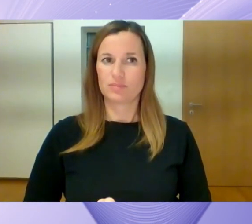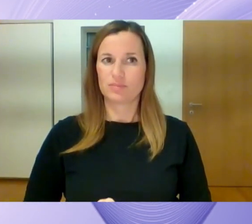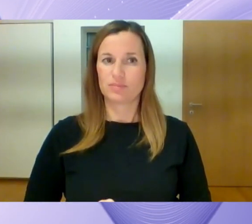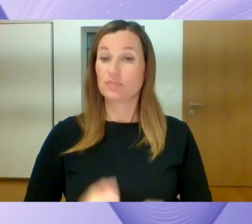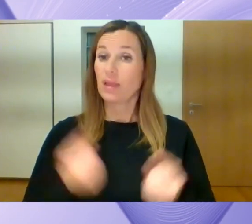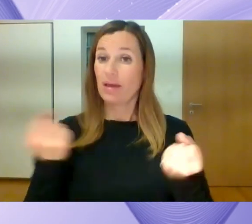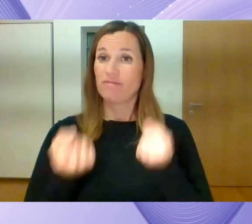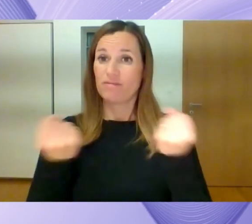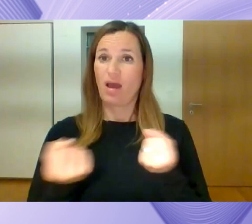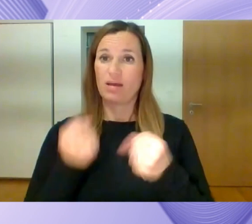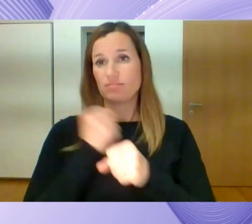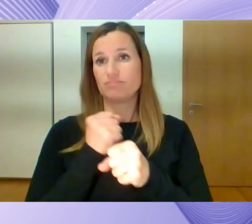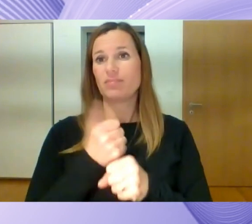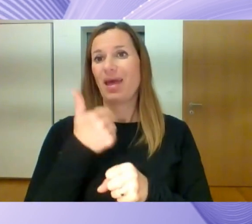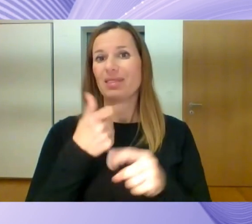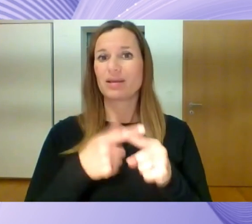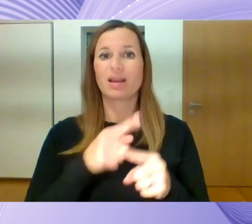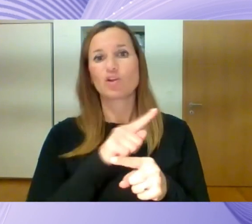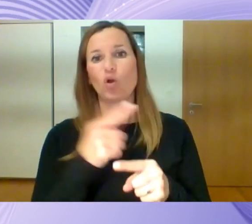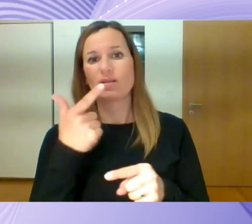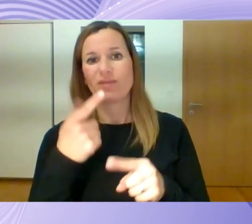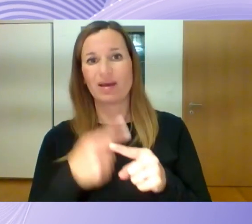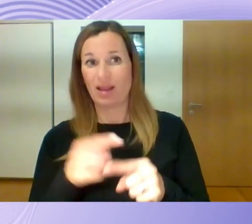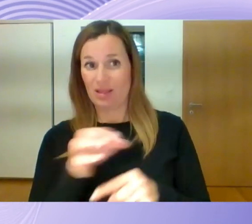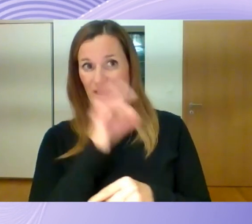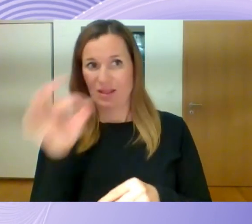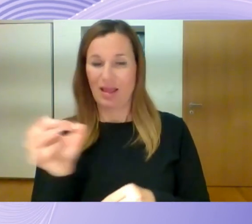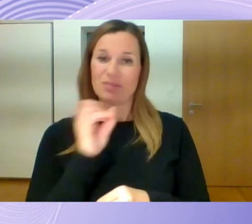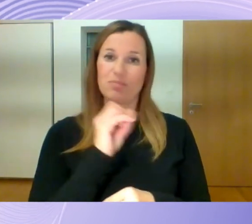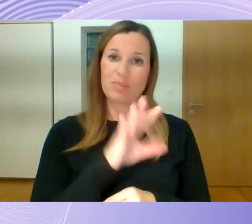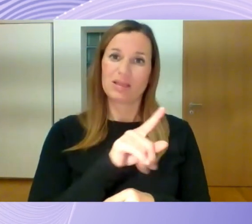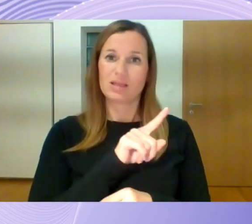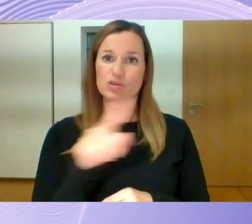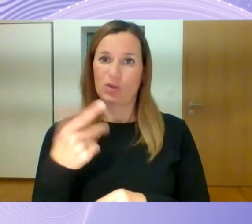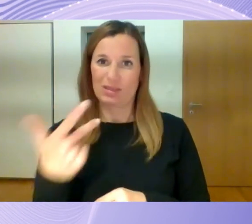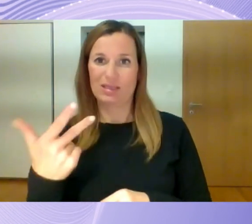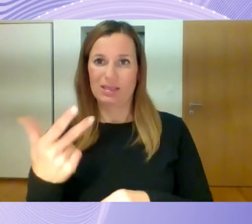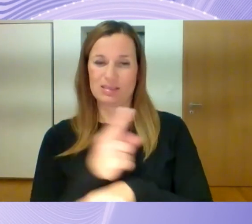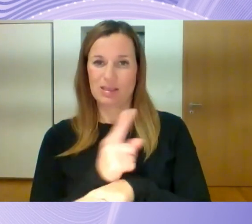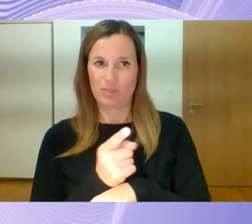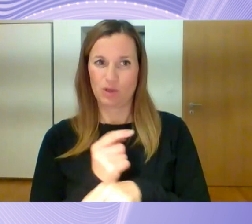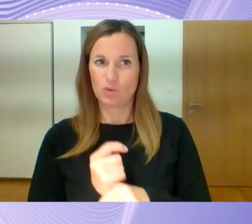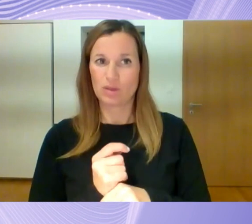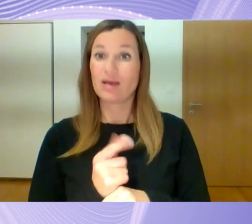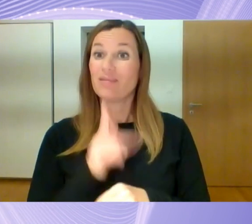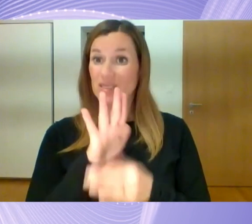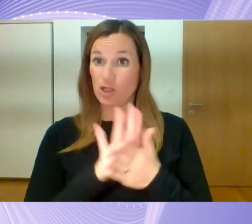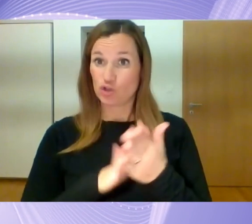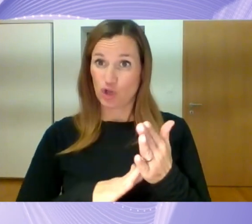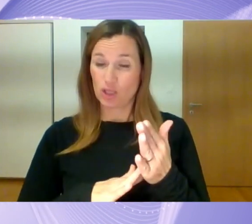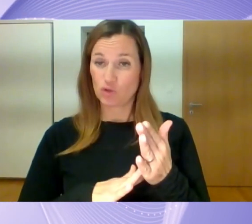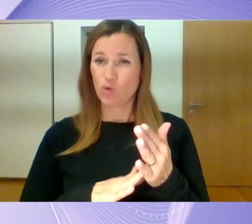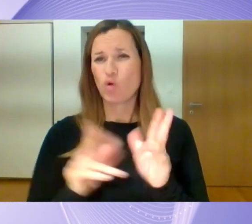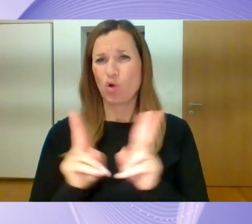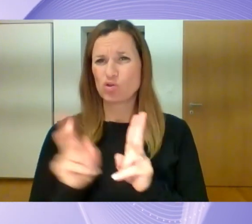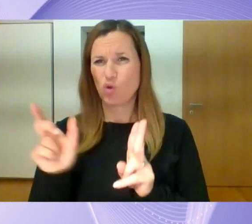Vaje izvajamo enkrat do dvakrat na dan, in sicer od 15 do 30 minut. V začetku, ko je naš osvojec oslabljen,